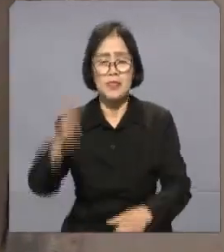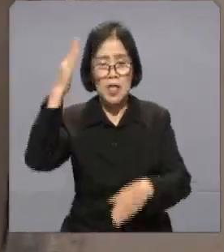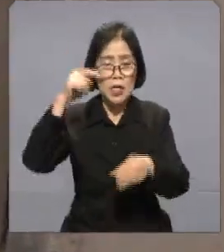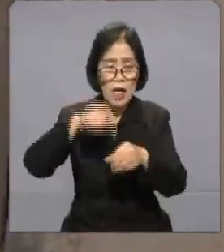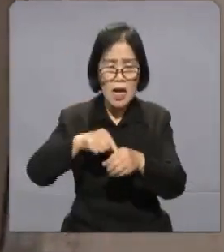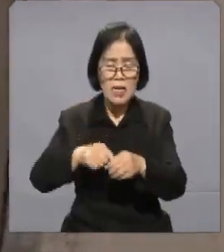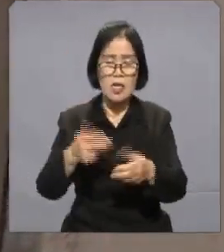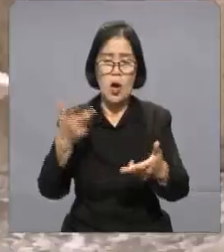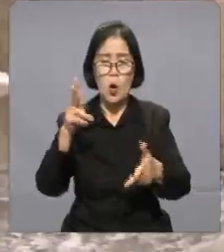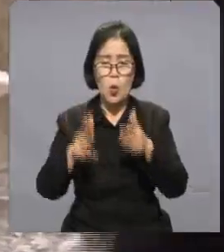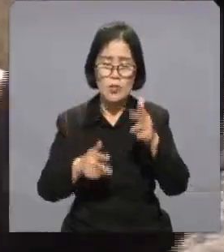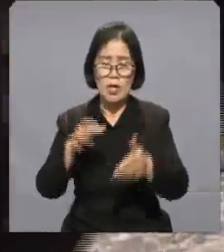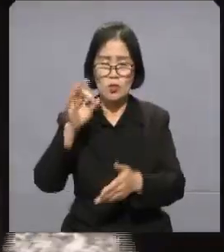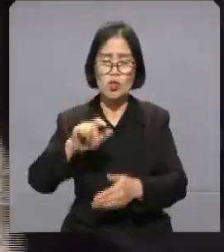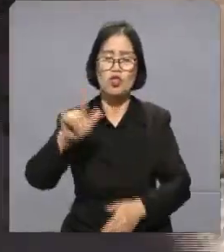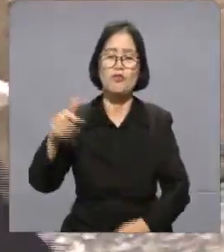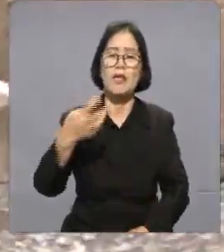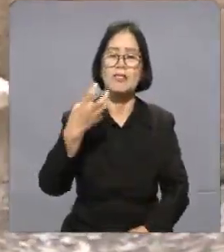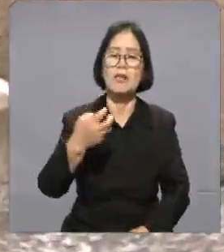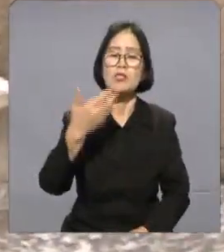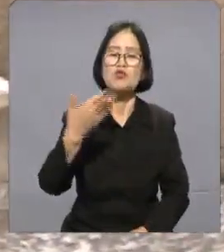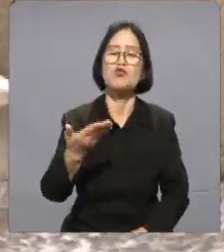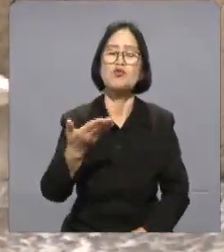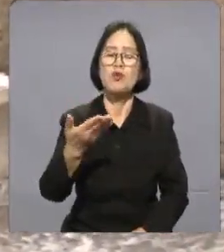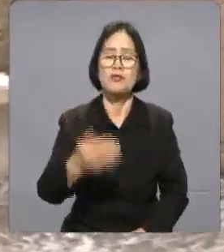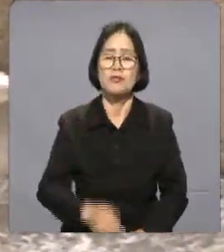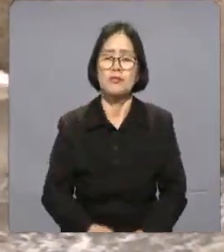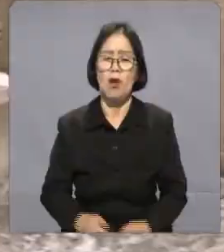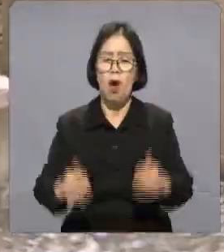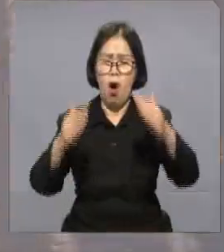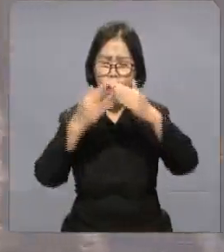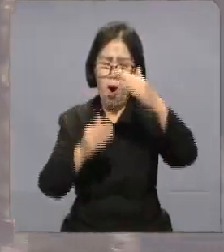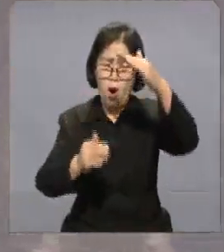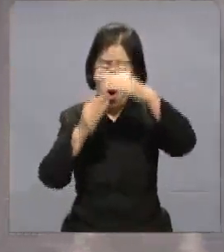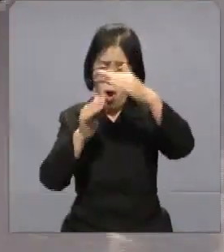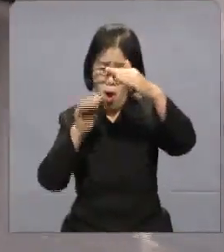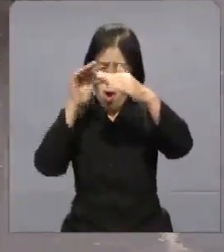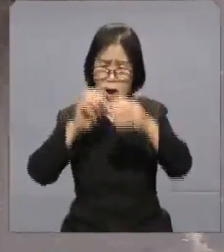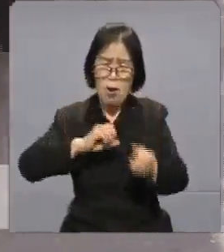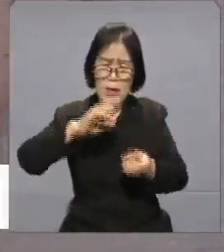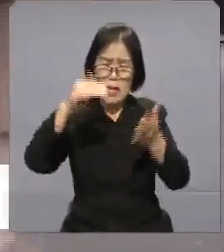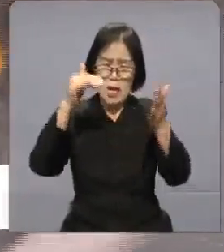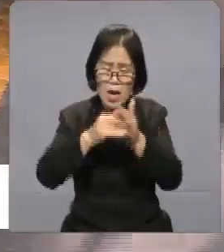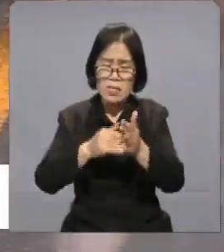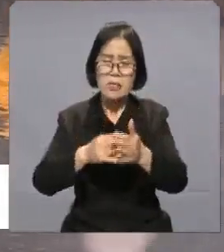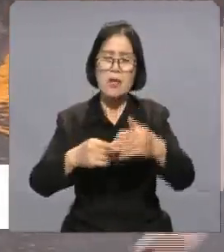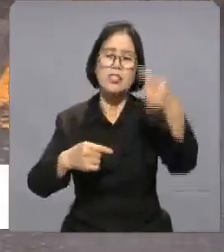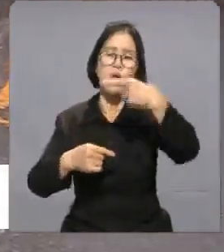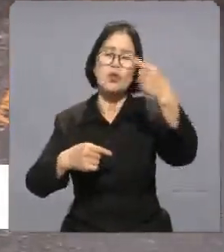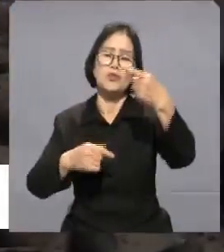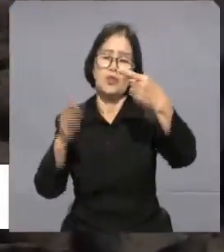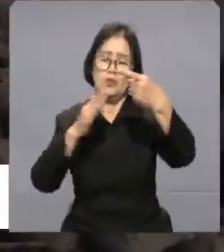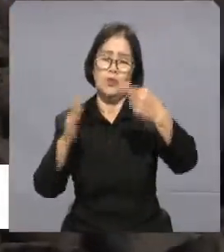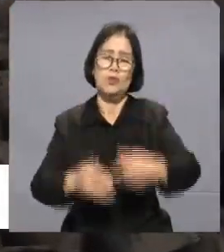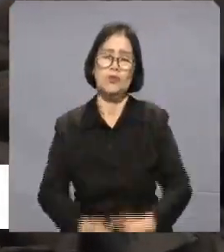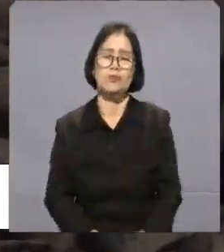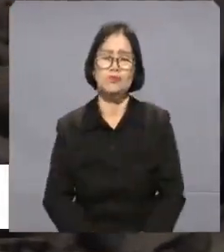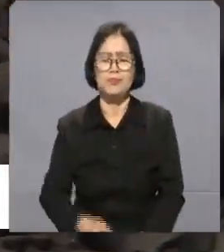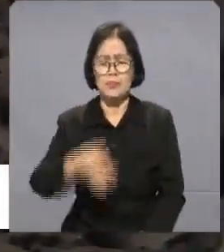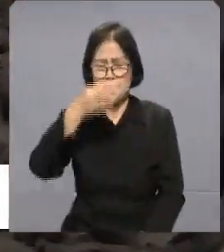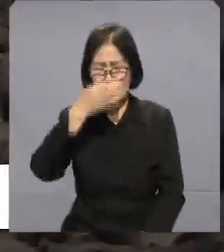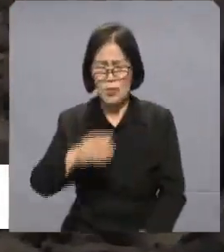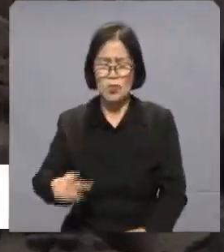장 공장 가격은 639원이지만 고지대 배달 가격까지 더해지면 1,000원을 금세 웃돕니다.